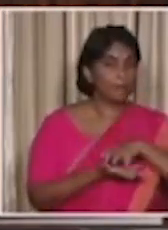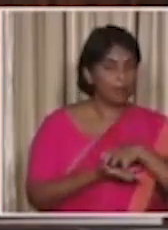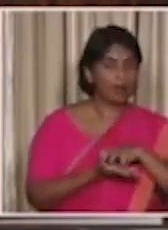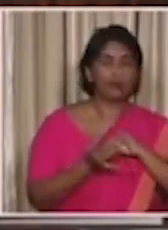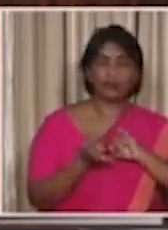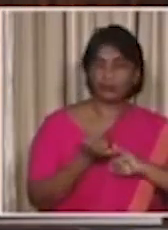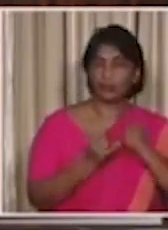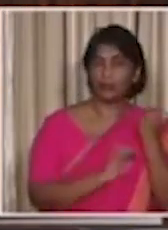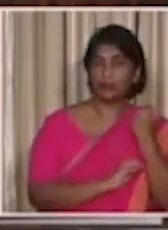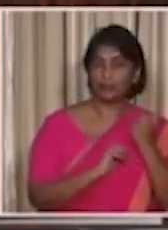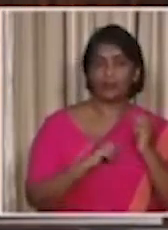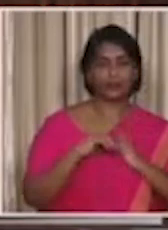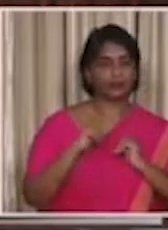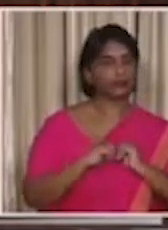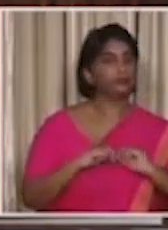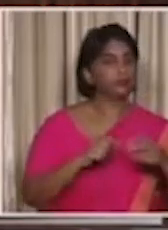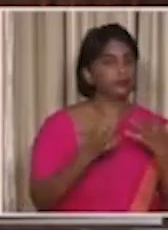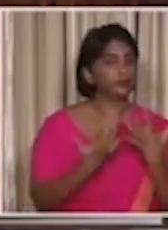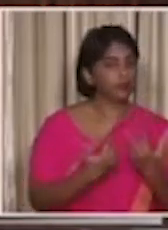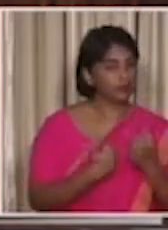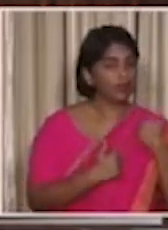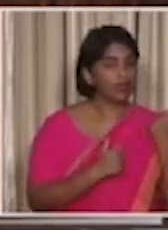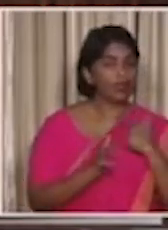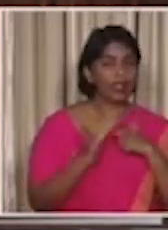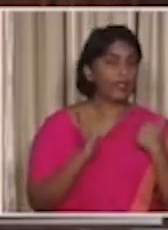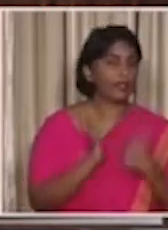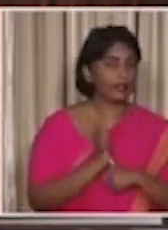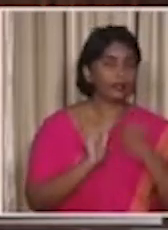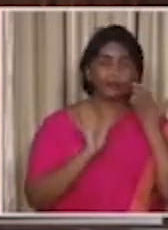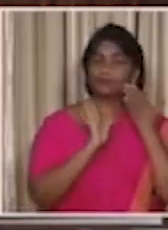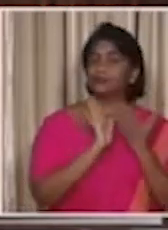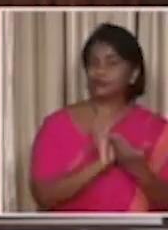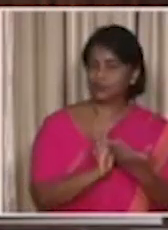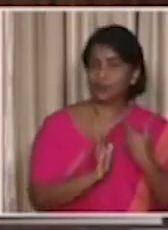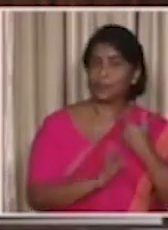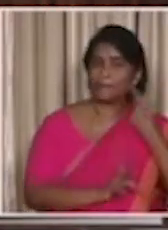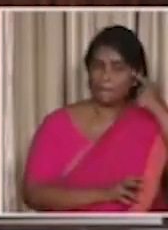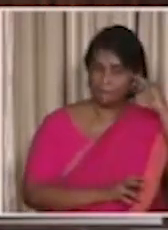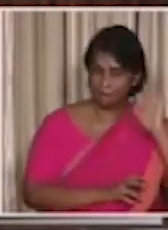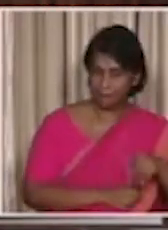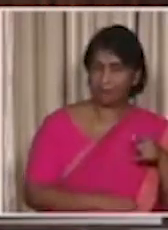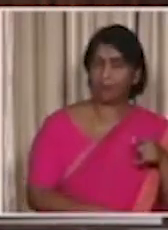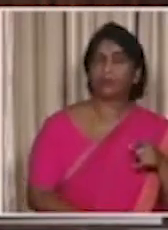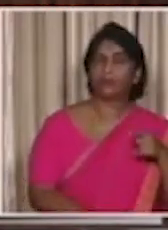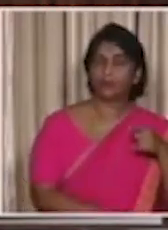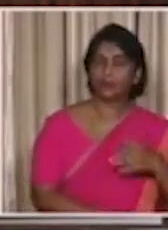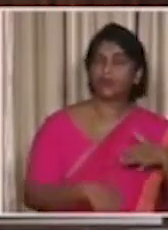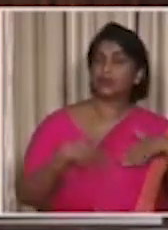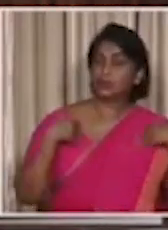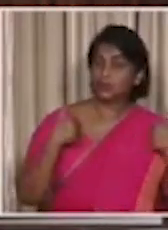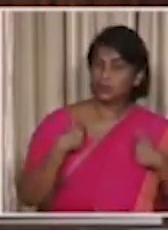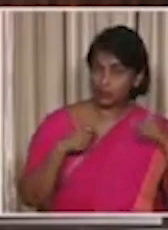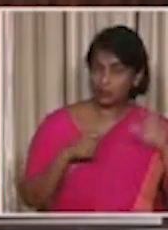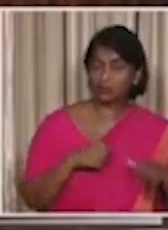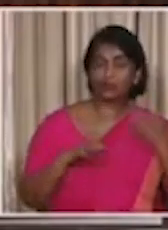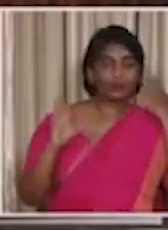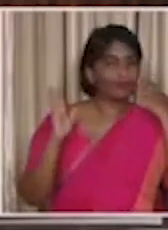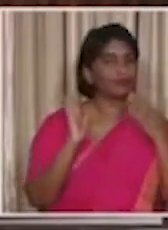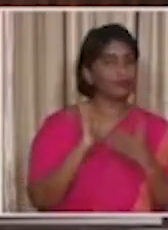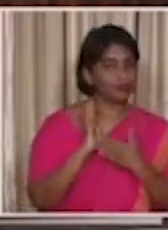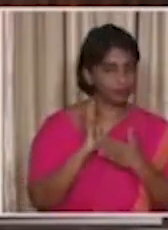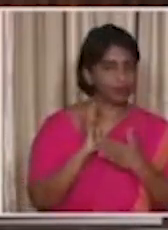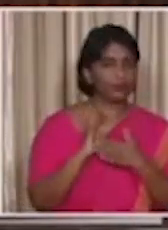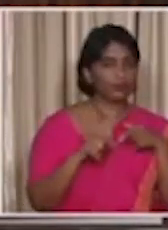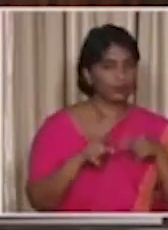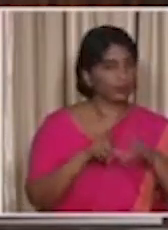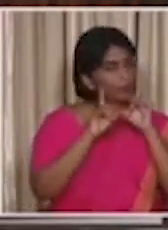බලතල ක්‍රියාත්මක කිරීමට අවශ්‍ය නව අනපනත් ගෙන ඒමට බලාපොරොත්තු වෙනවා. සෞඛ්‍ය ශාස්ත්‍රයේ සම්බන්ධයෙන්ද